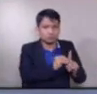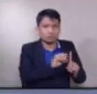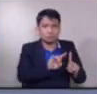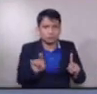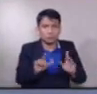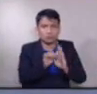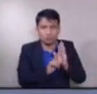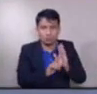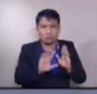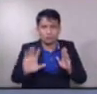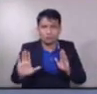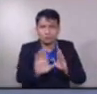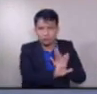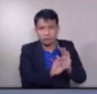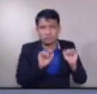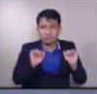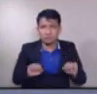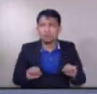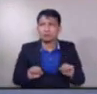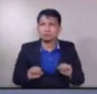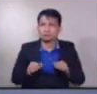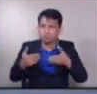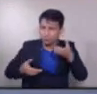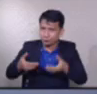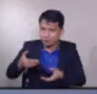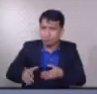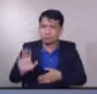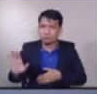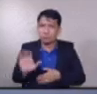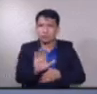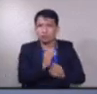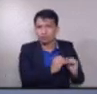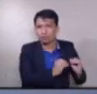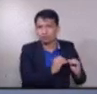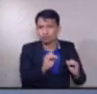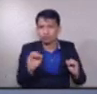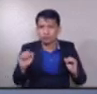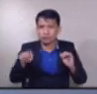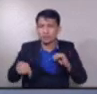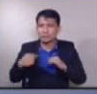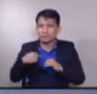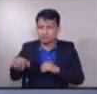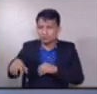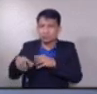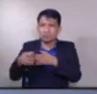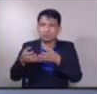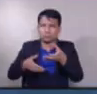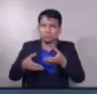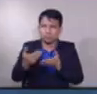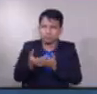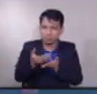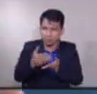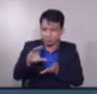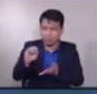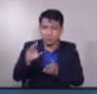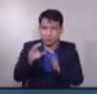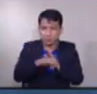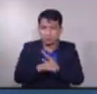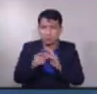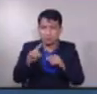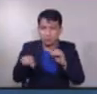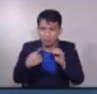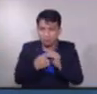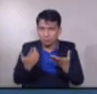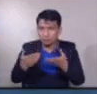customs na may sarili ngayong mga courts na sila ngayon na mag-adjudicate ng mga kaso na may kinalaman sa